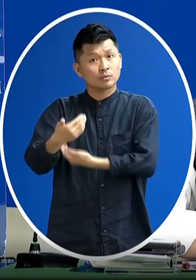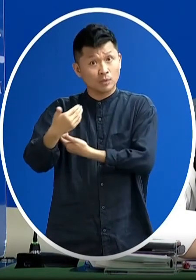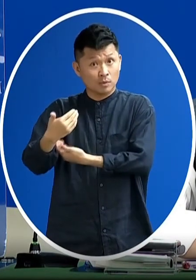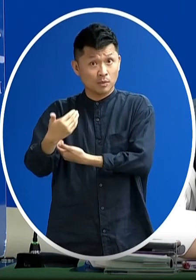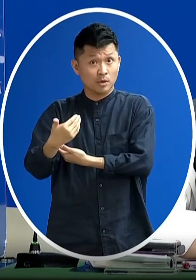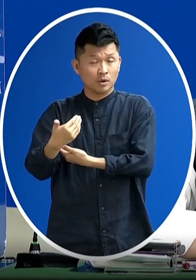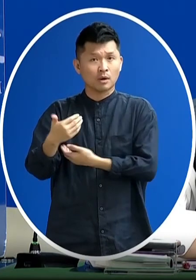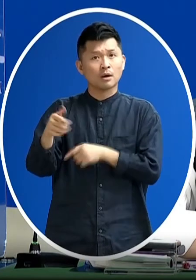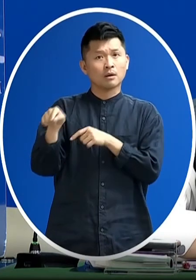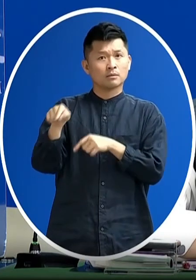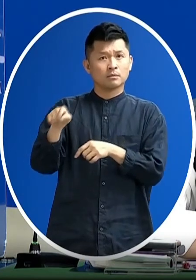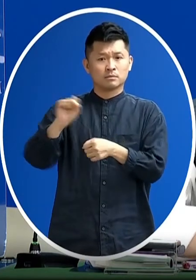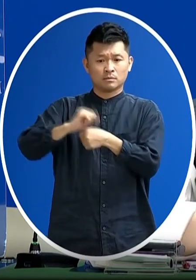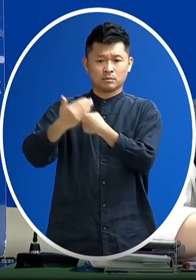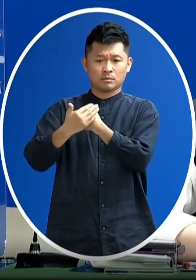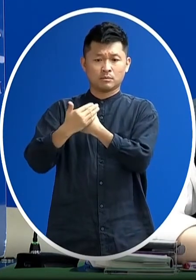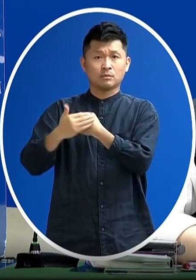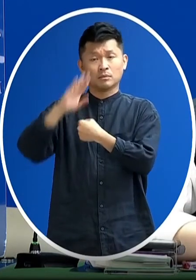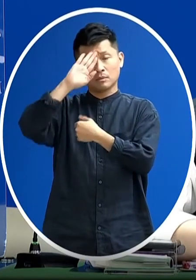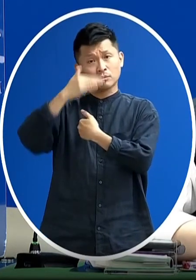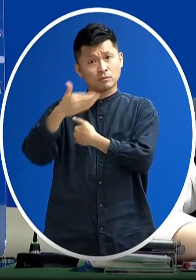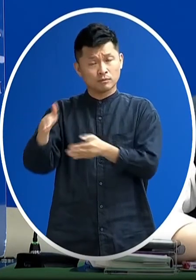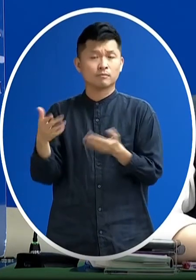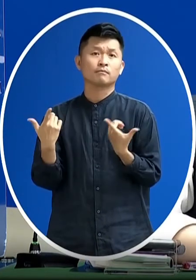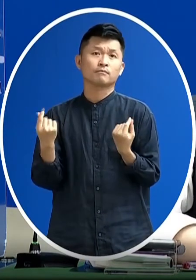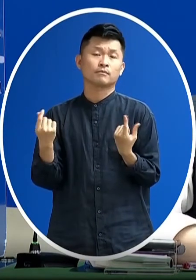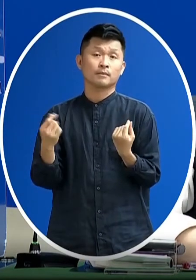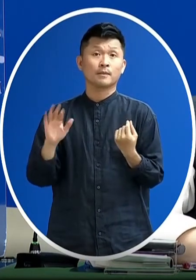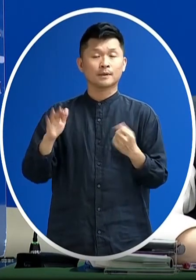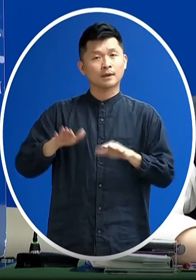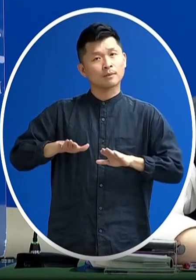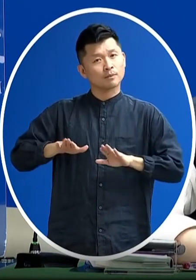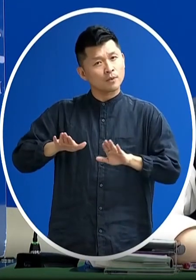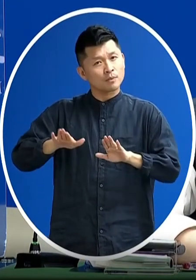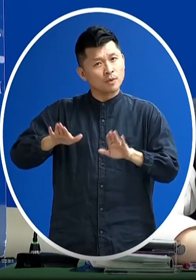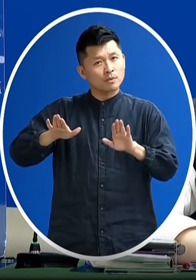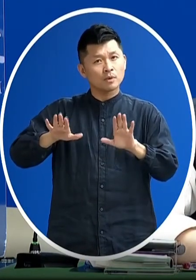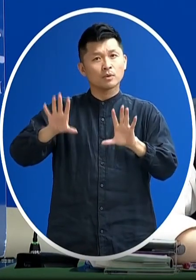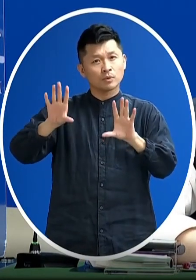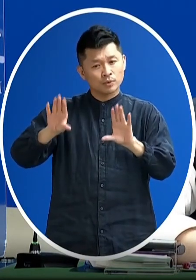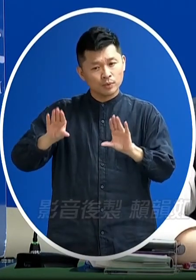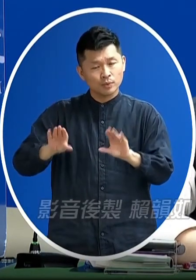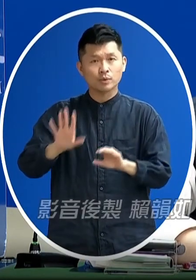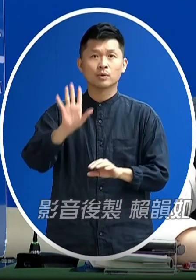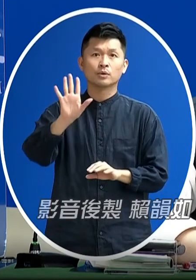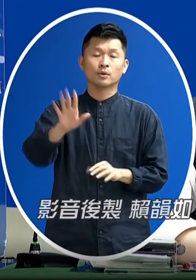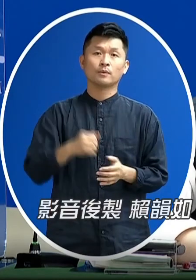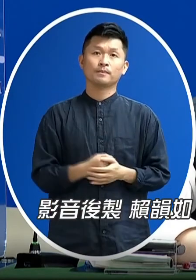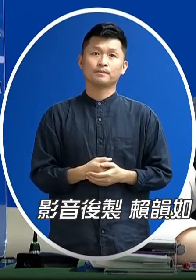他的状况还在加护病房当中，不过状况也算是稳定在改善，所以目前来讲